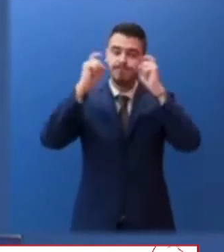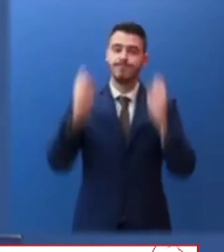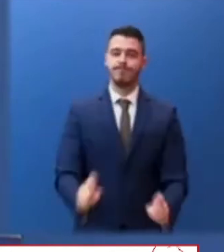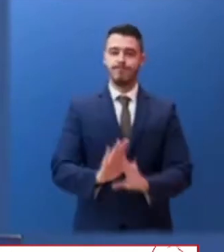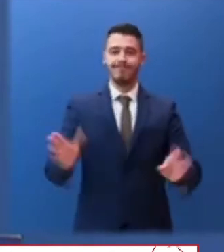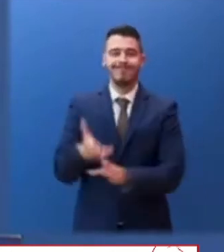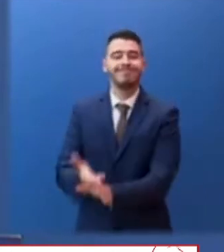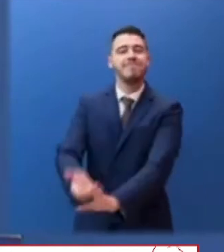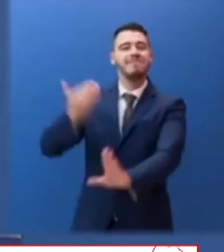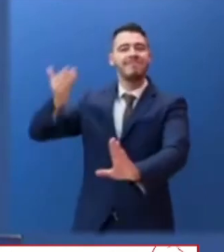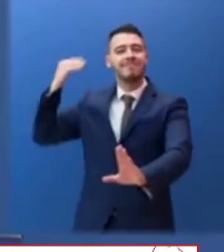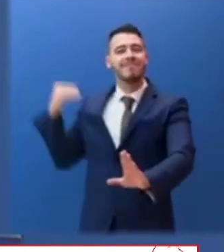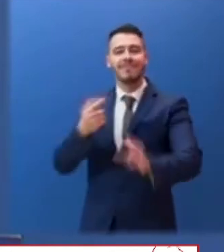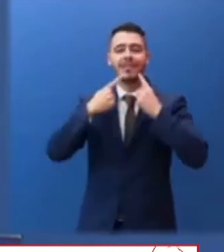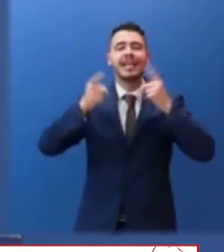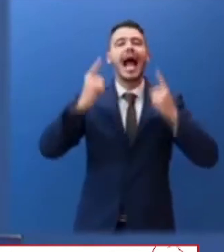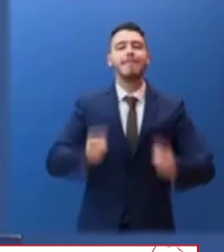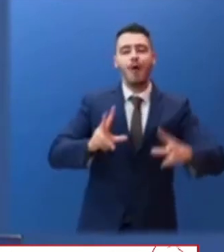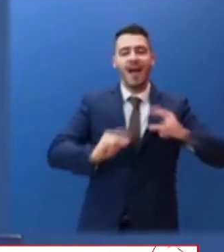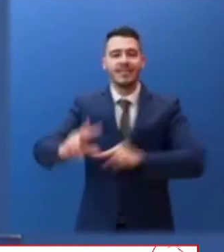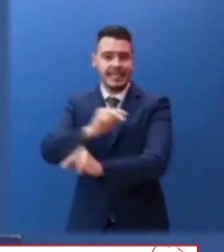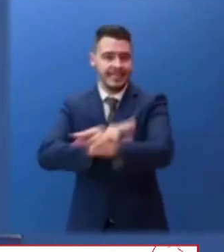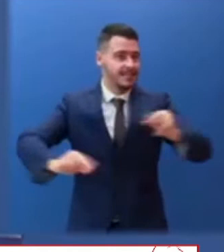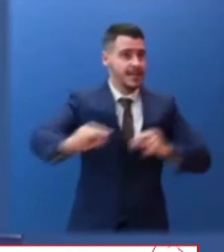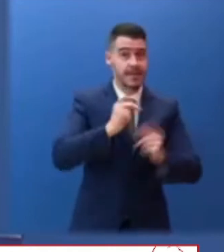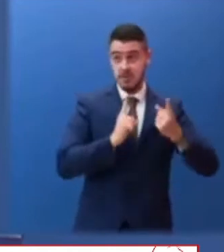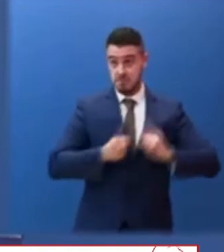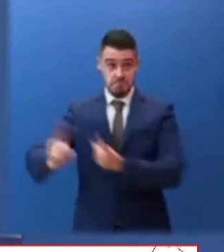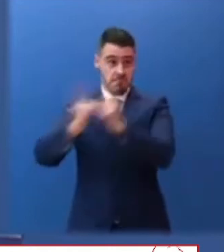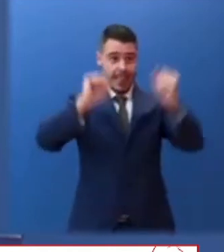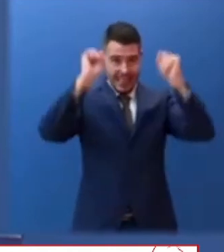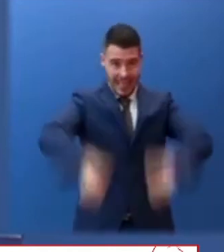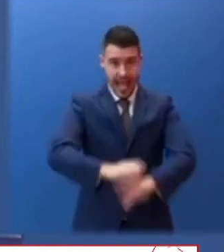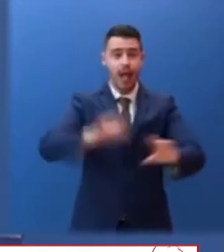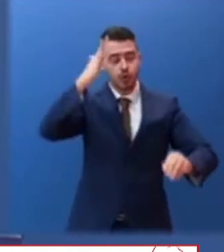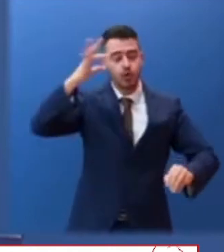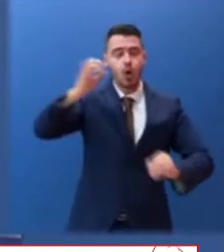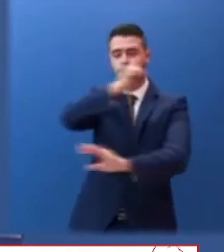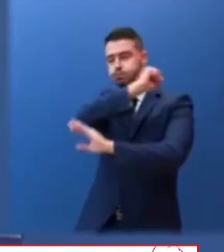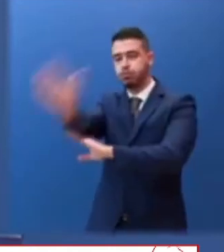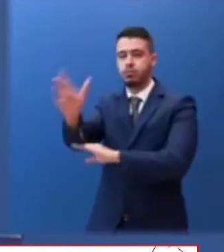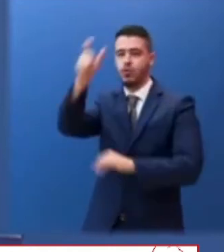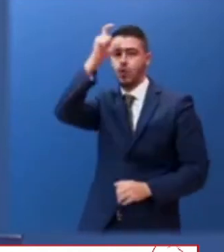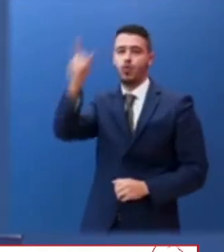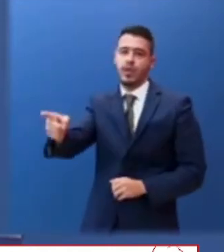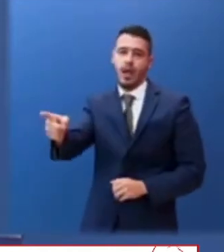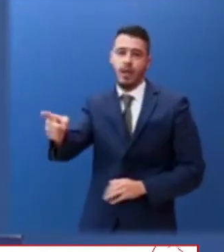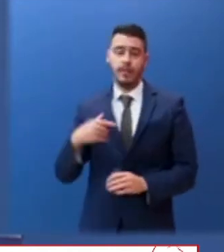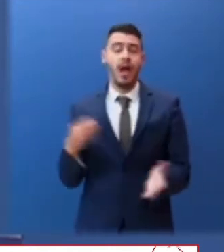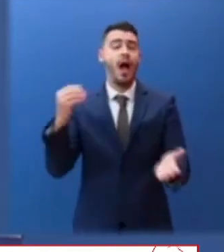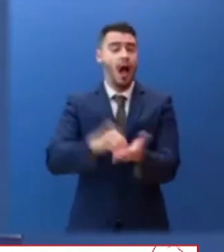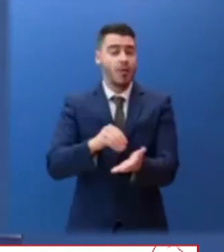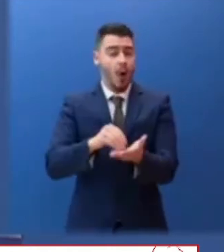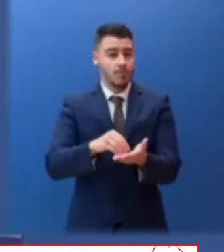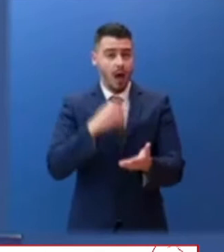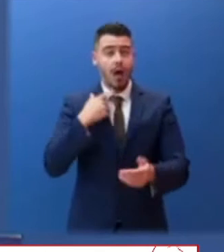ομόφωνων αποφάσεων και εκκίνησης της διαδικασίας κυρώσεων εναντί της Τουρκίας. Και βέβαια παραμένει στο τραπέζι το αίτημα